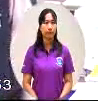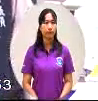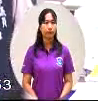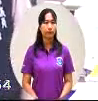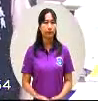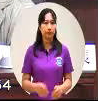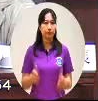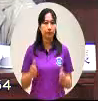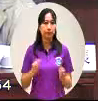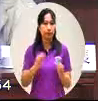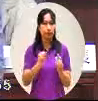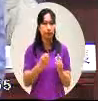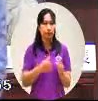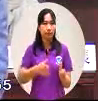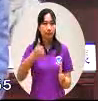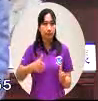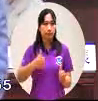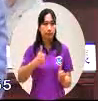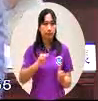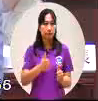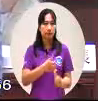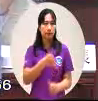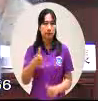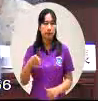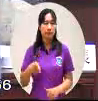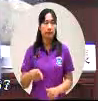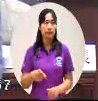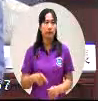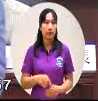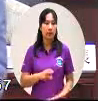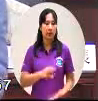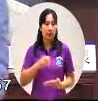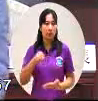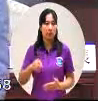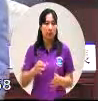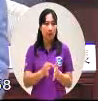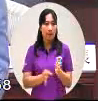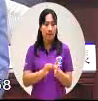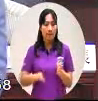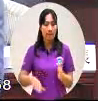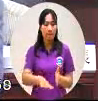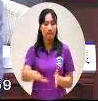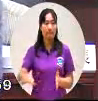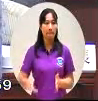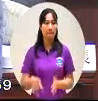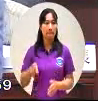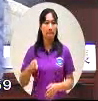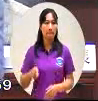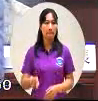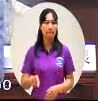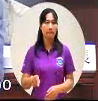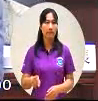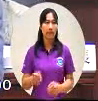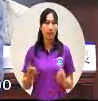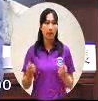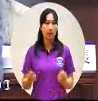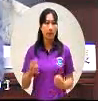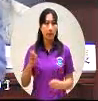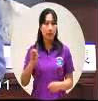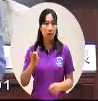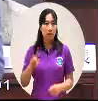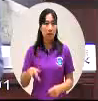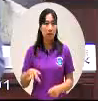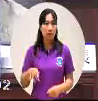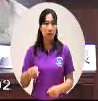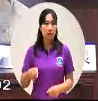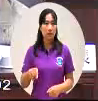谢议长，谢谢柯议员。柯议员所提出来的这个篮球场，他所在的位置的那个土地